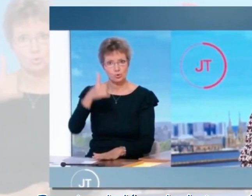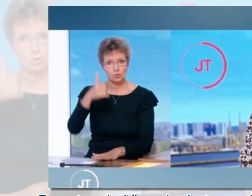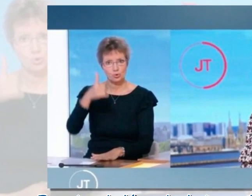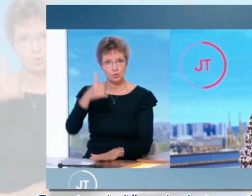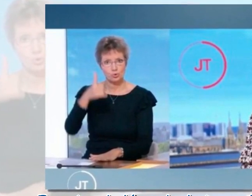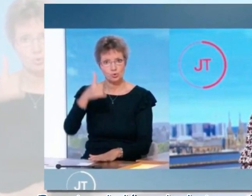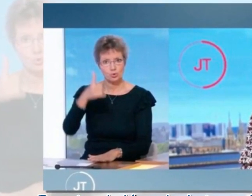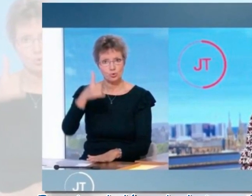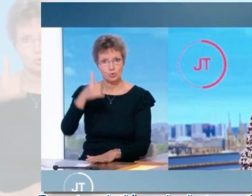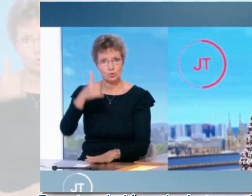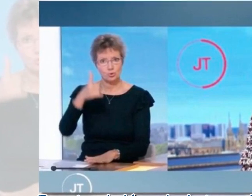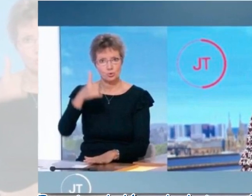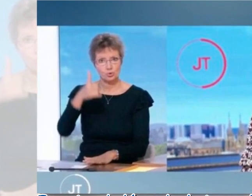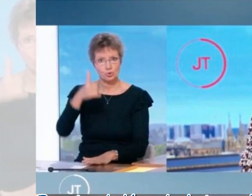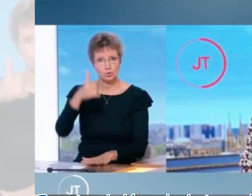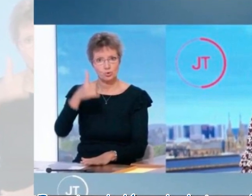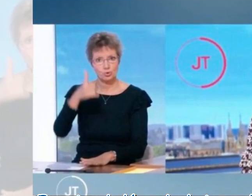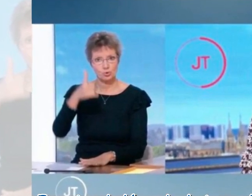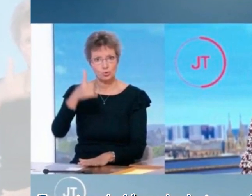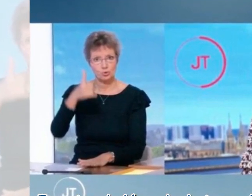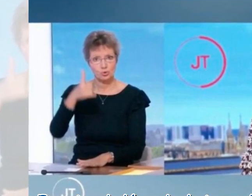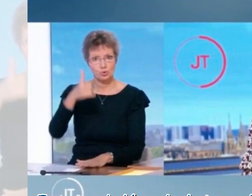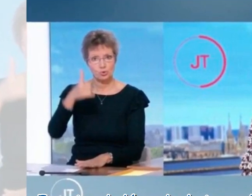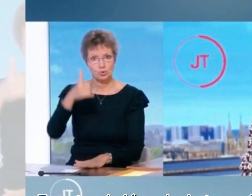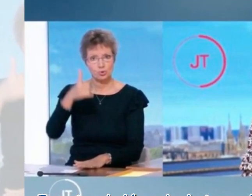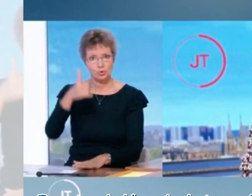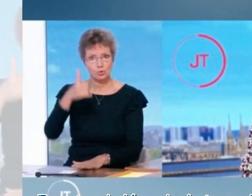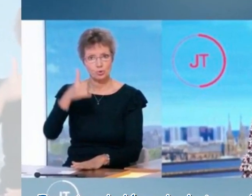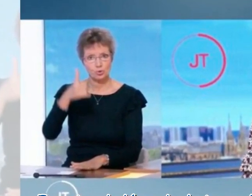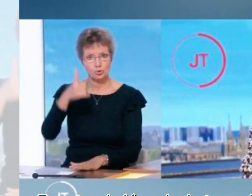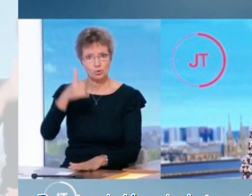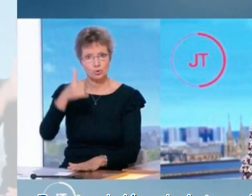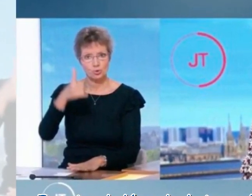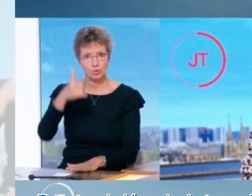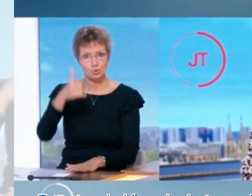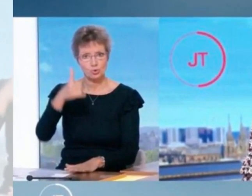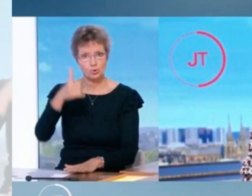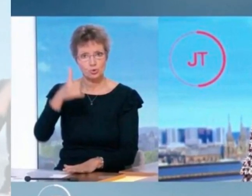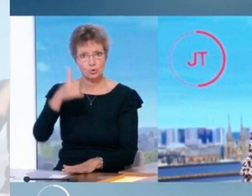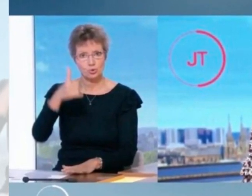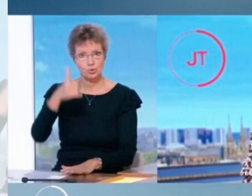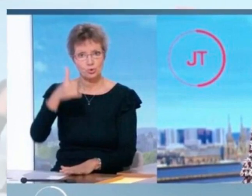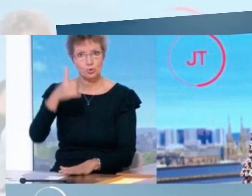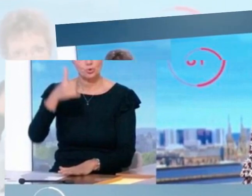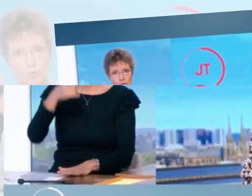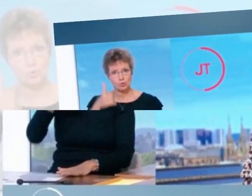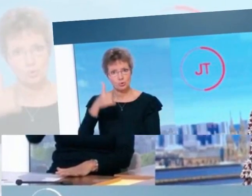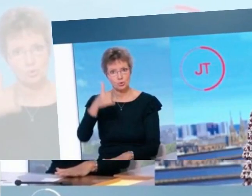En guise de légende, la journaliste avait écrit les mots « joyeuse fête », accompagnés d'émojis en forme de sapin.